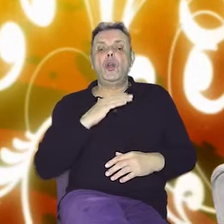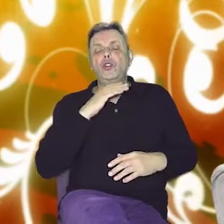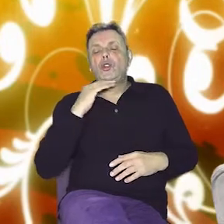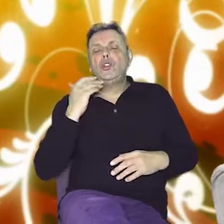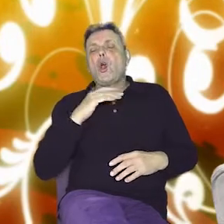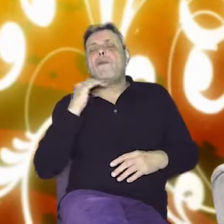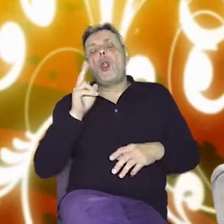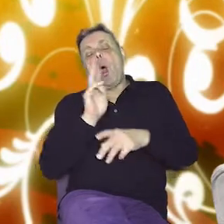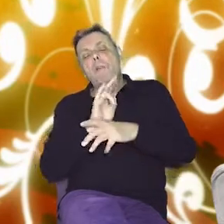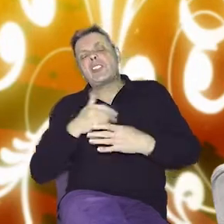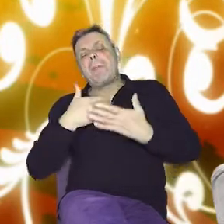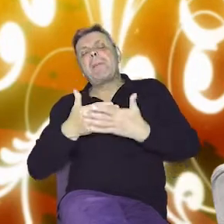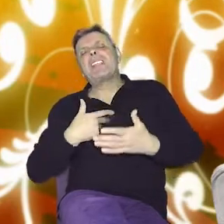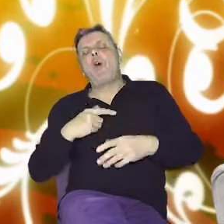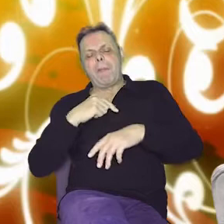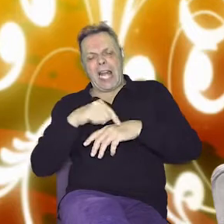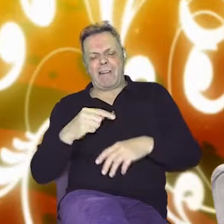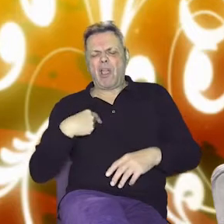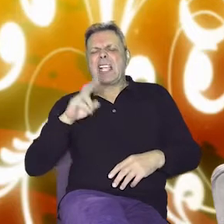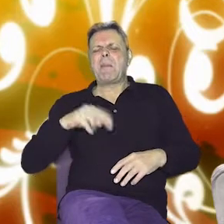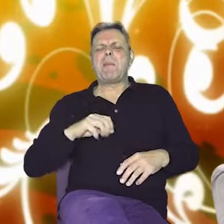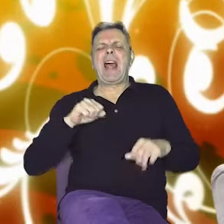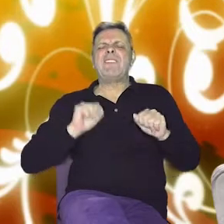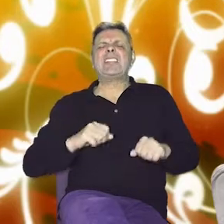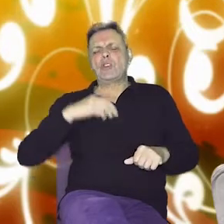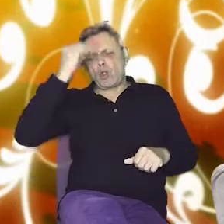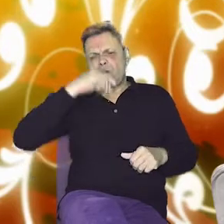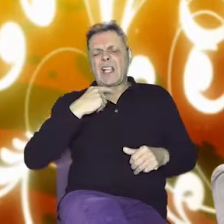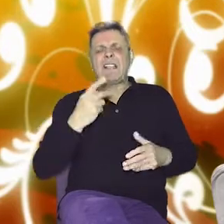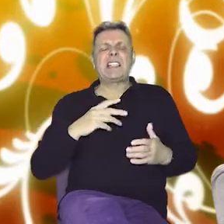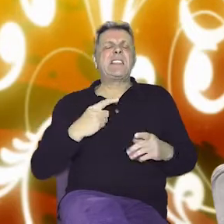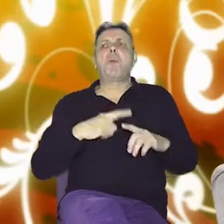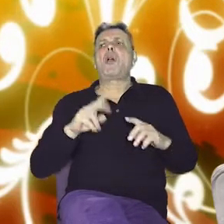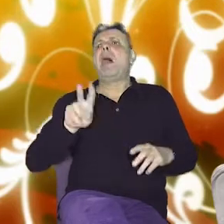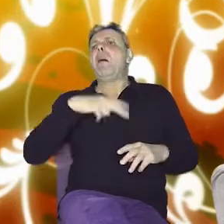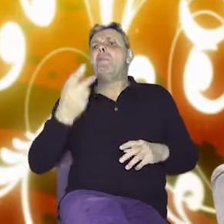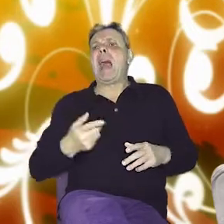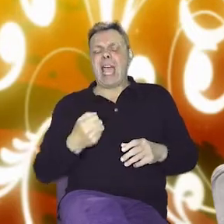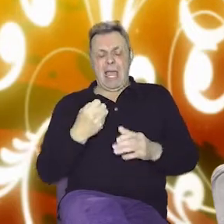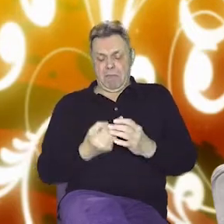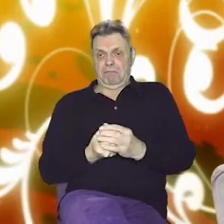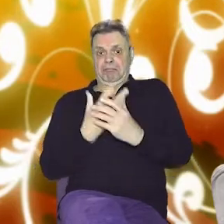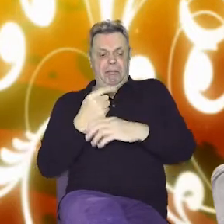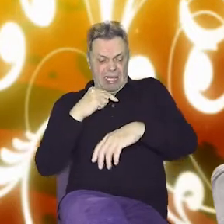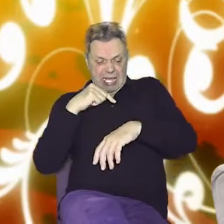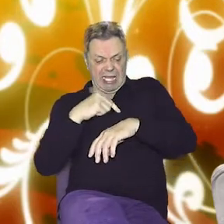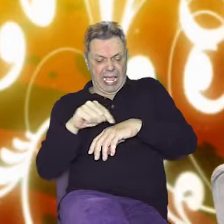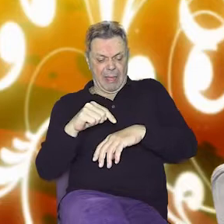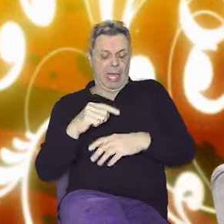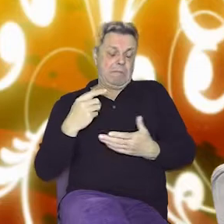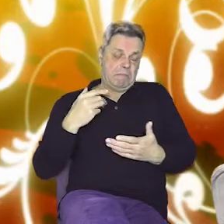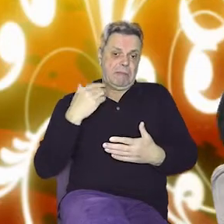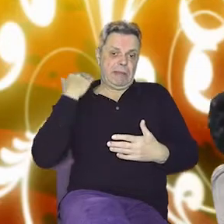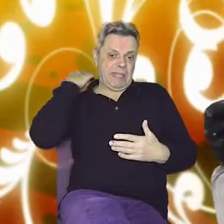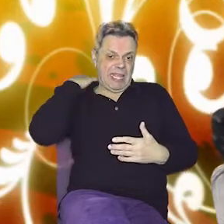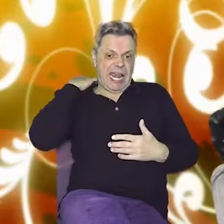ranama. Zašto vam to kažem? Jer sam imala vlastito iskustvo kad se iz običnog pada stvorila jedna rana na leđima, ne meni